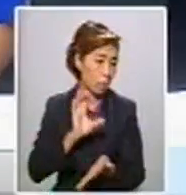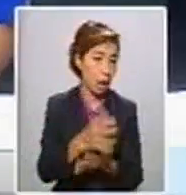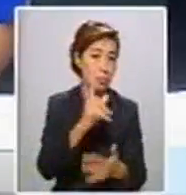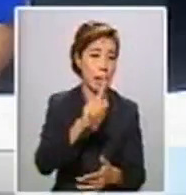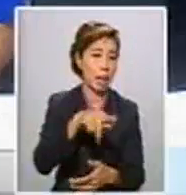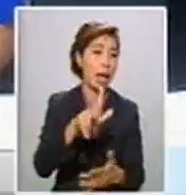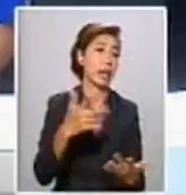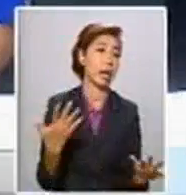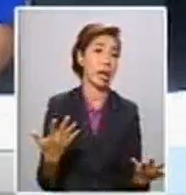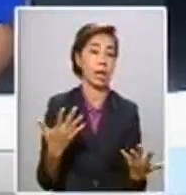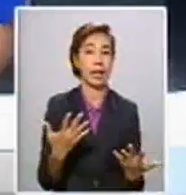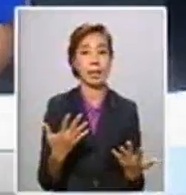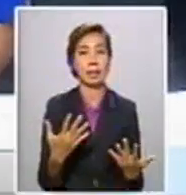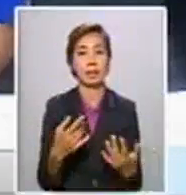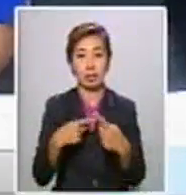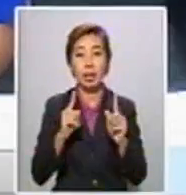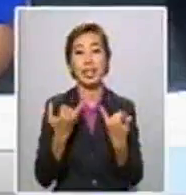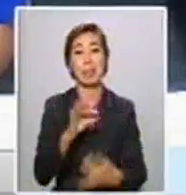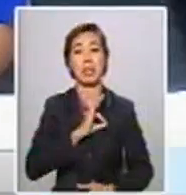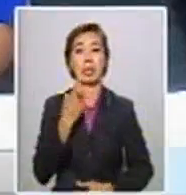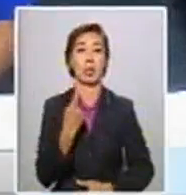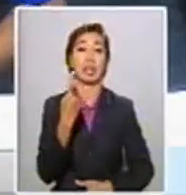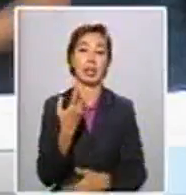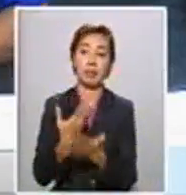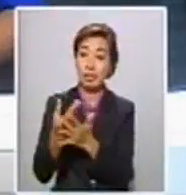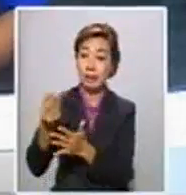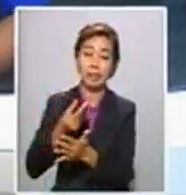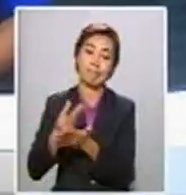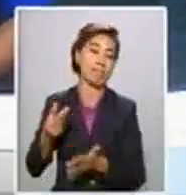ก็ตอนนี้มีอยู่คนเดียวนะฮะที่จะเอาเงินมาคืนนะครับ ไปดูความ